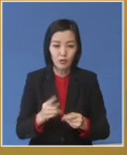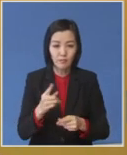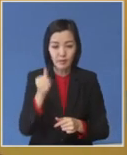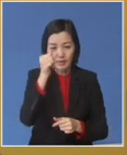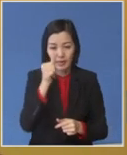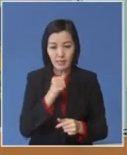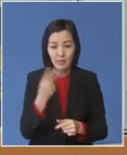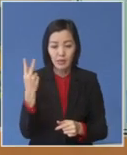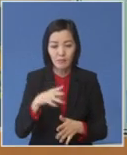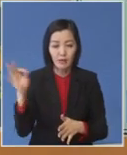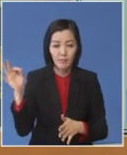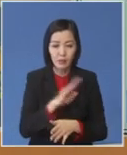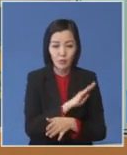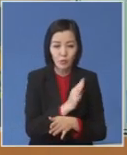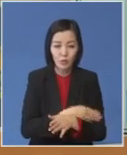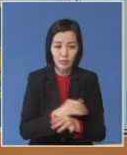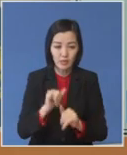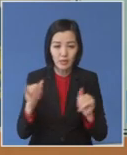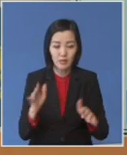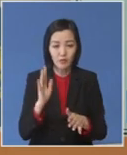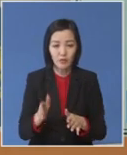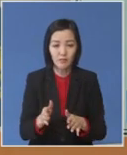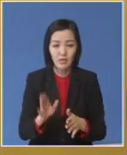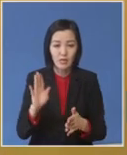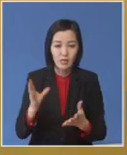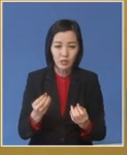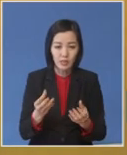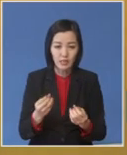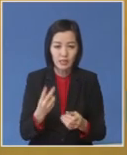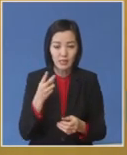20%-ға өндіріс қуатын арттырып отырамыз. Және де